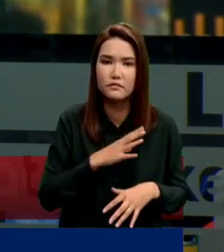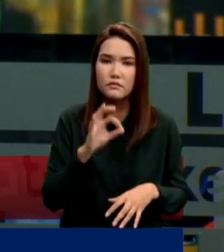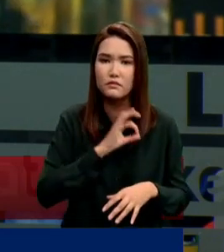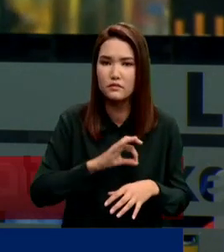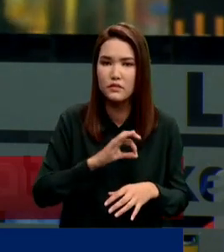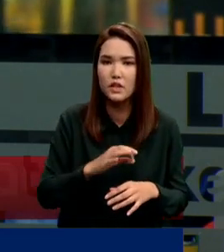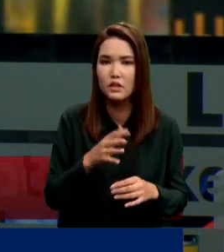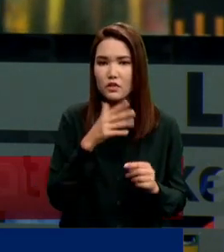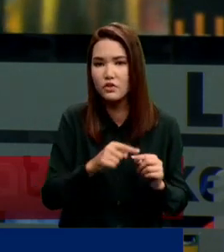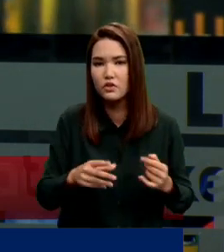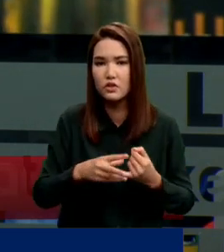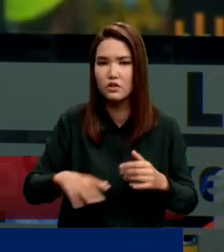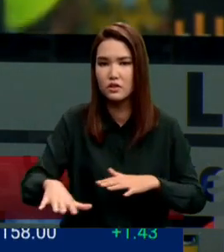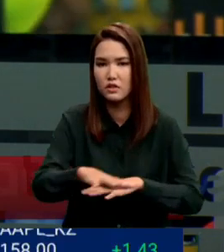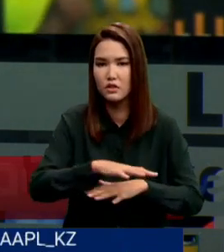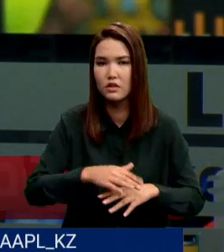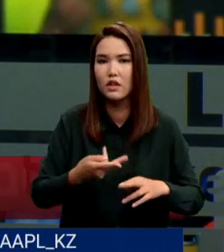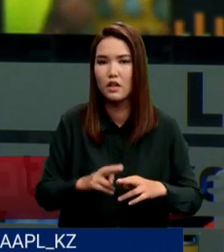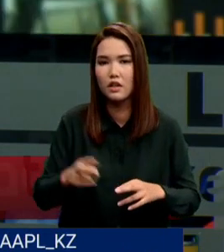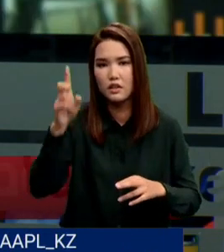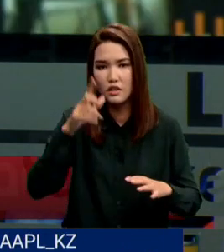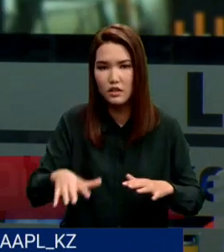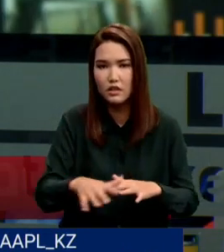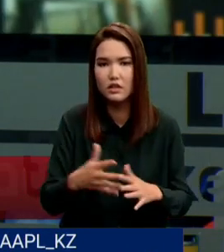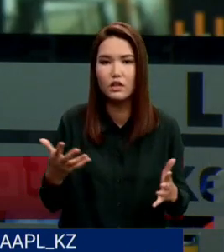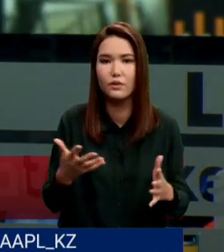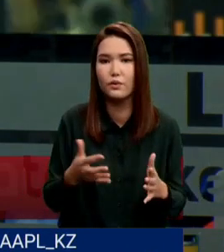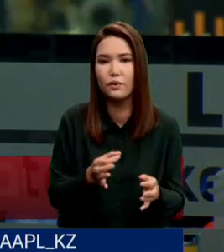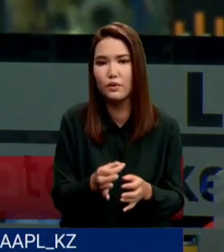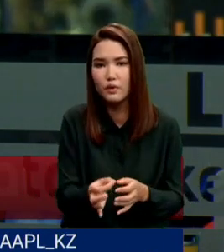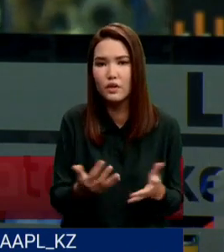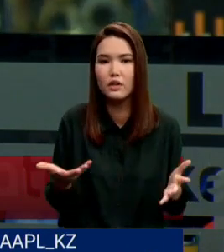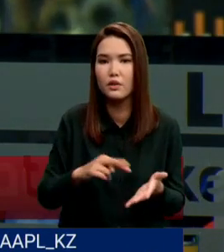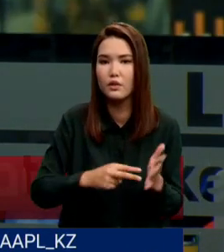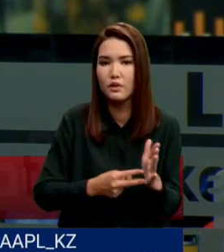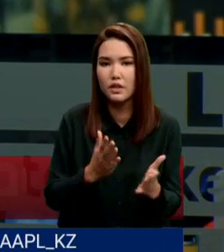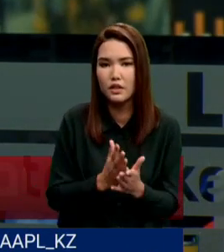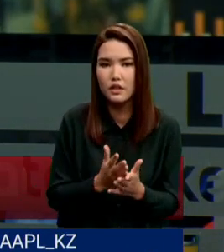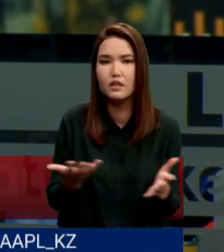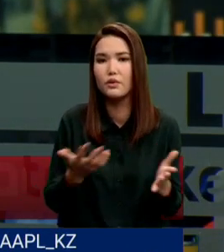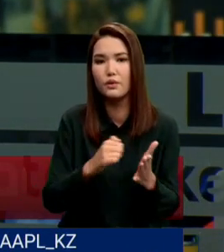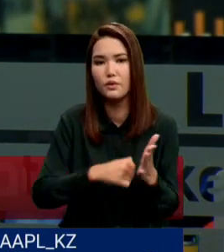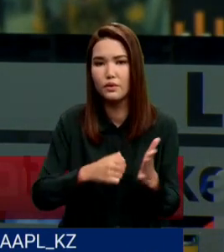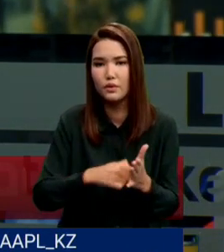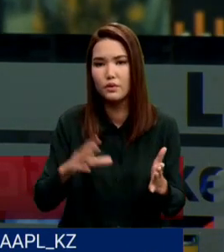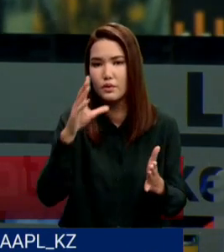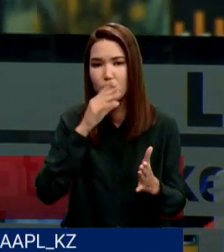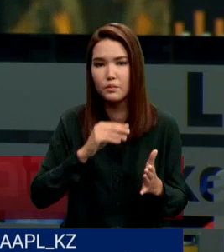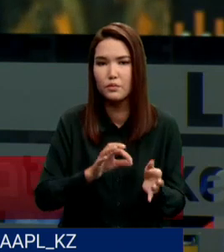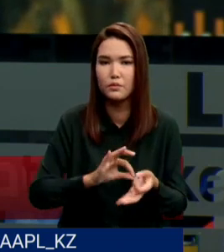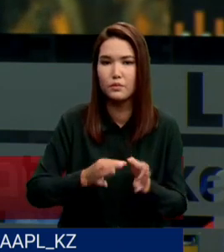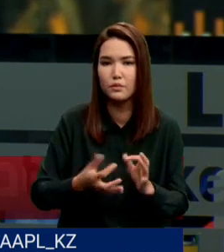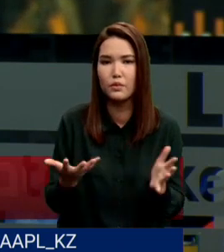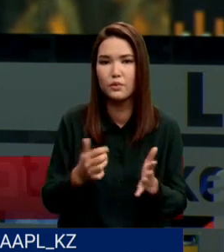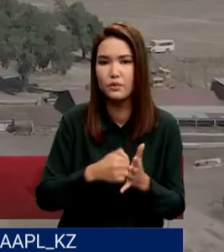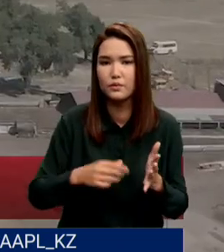ағайынды шекара асырып отырады. Тәуелсіз елде бұл не жағдай? Жергілікті билік не дейді? Мәселенің жай-жапсарын әріптесім Қымбат Дайырқызы